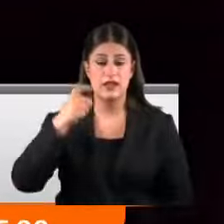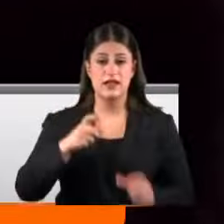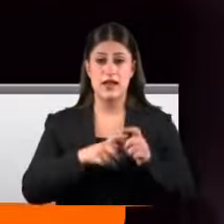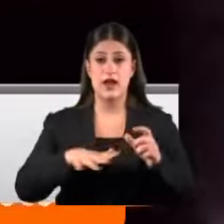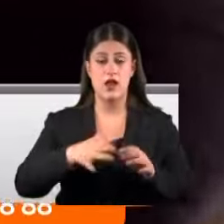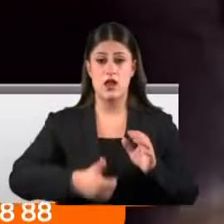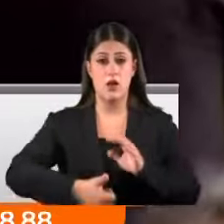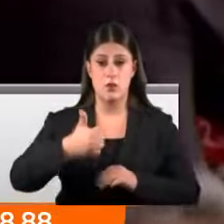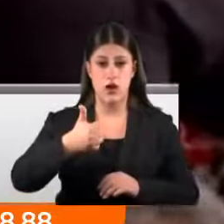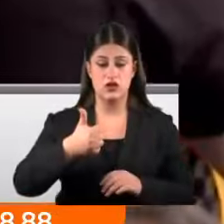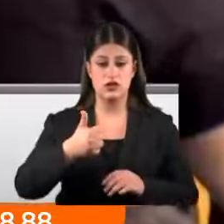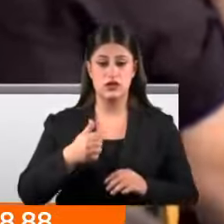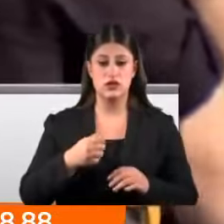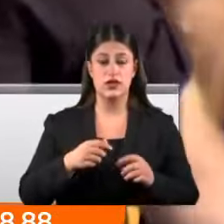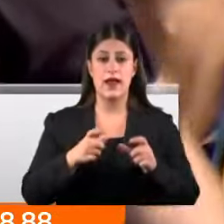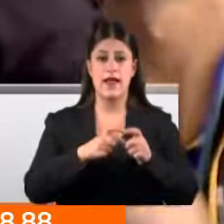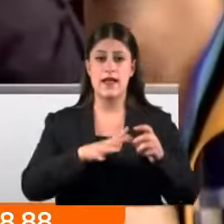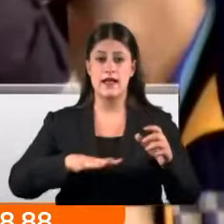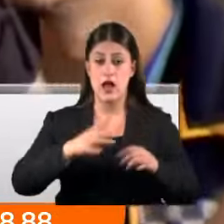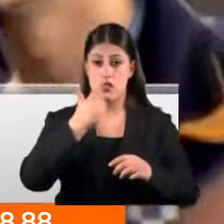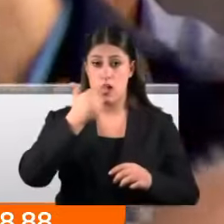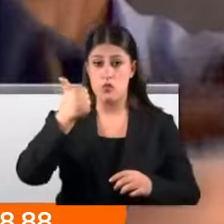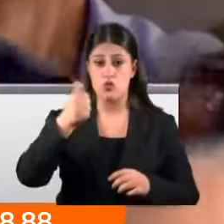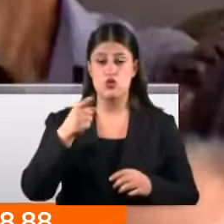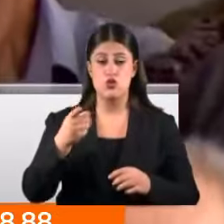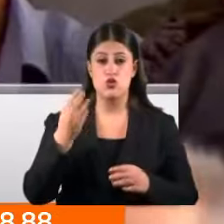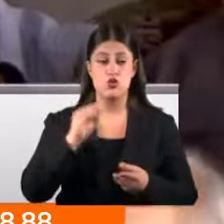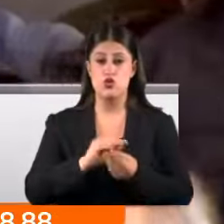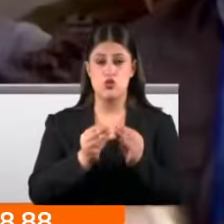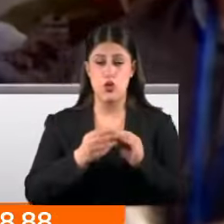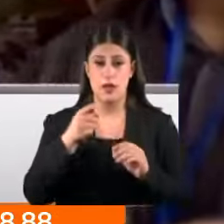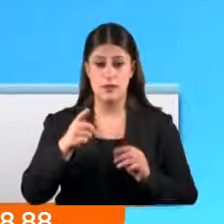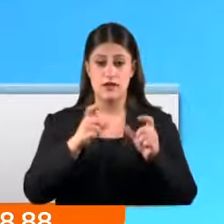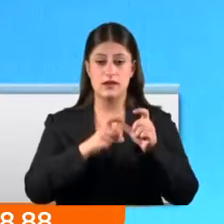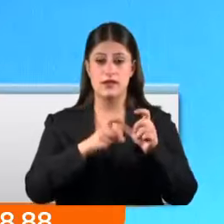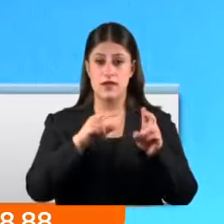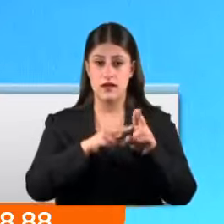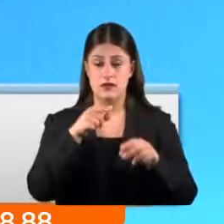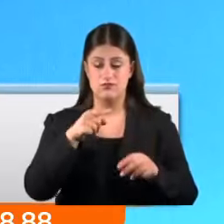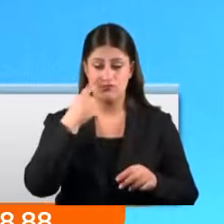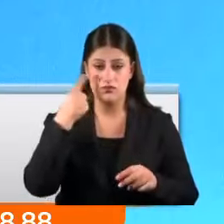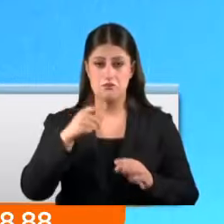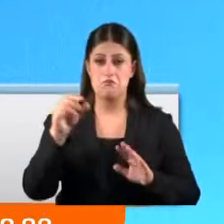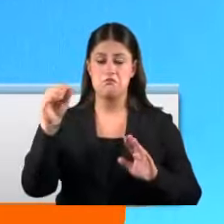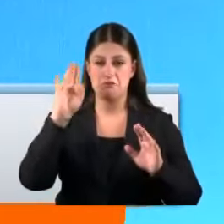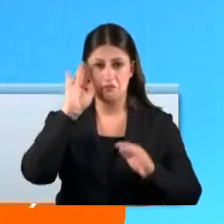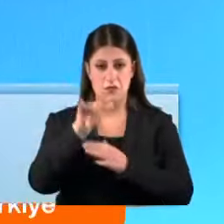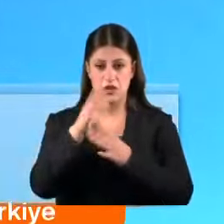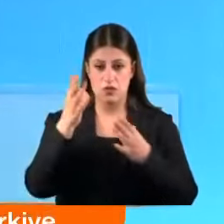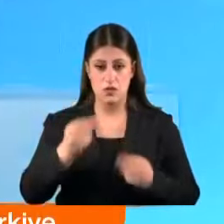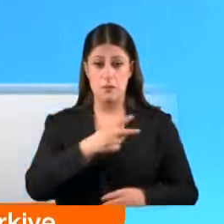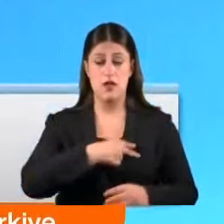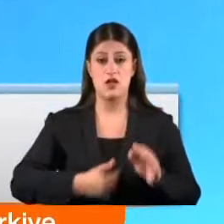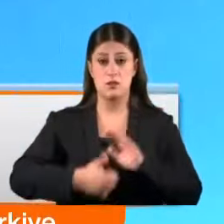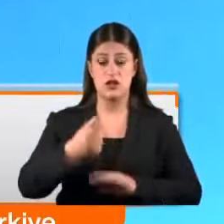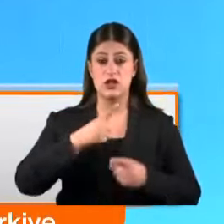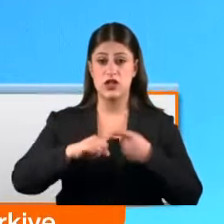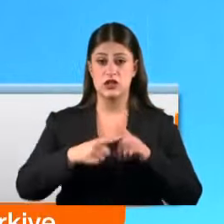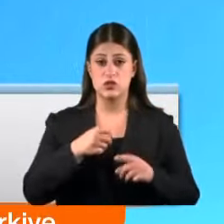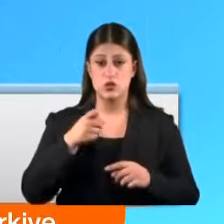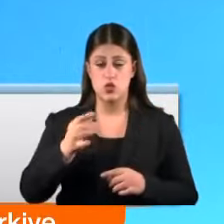başkanları genel müdürlüğü döneminde SSK'yı batırmıştı. Belediye başkanları Kılıçdaroğlu'nun